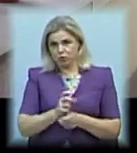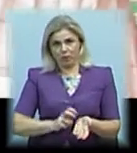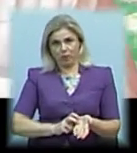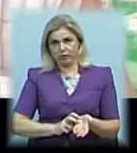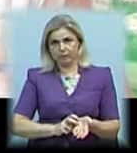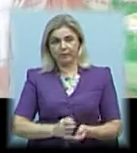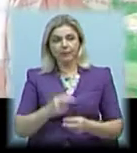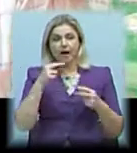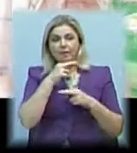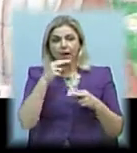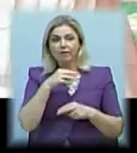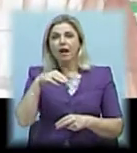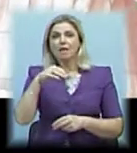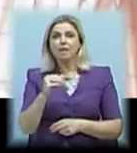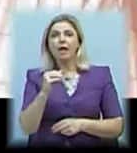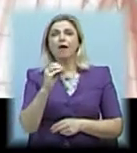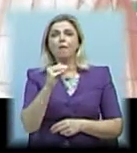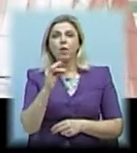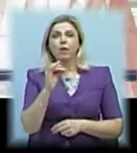боїмося.